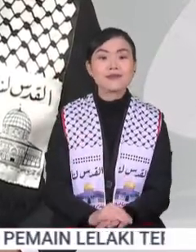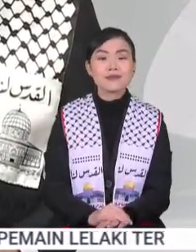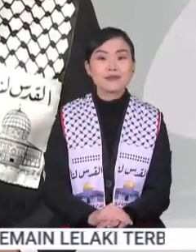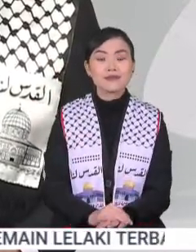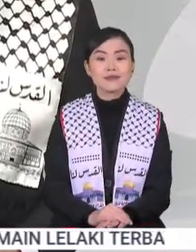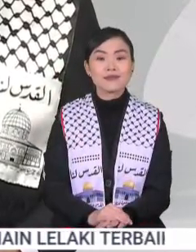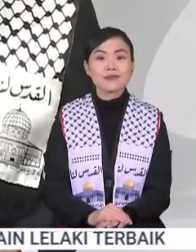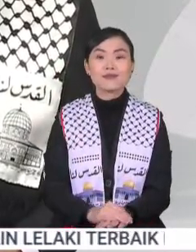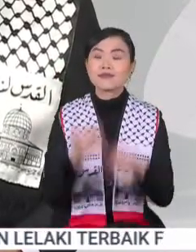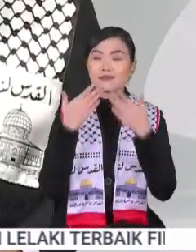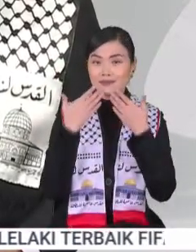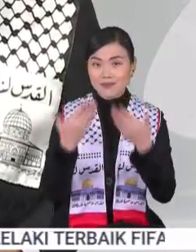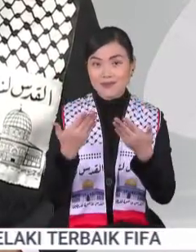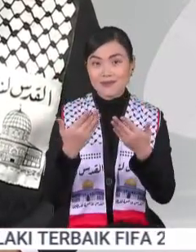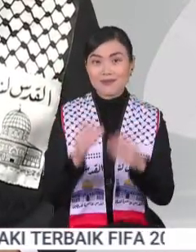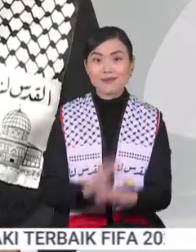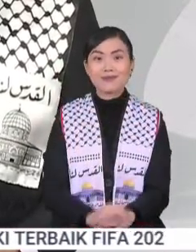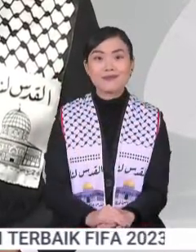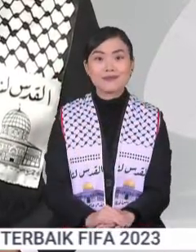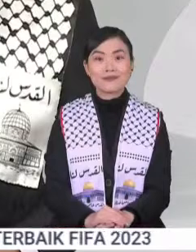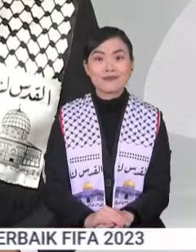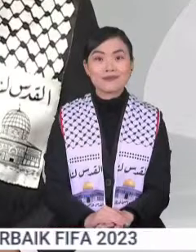baikan Terima